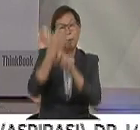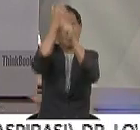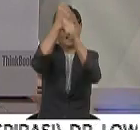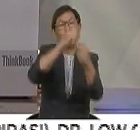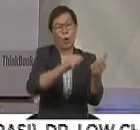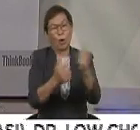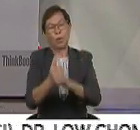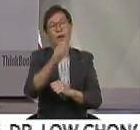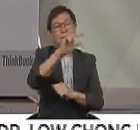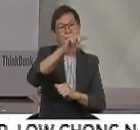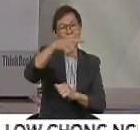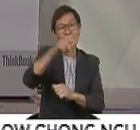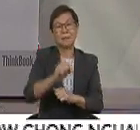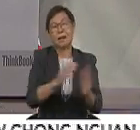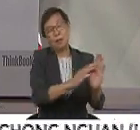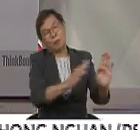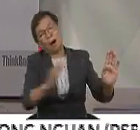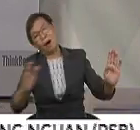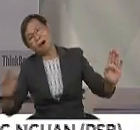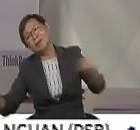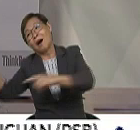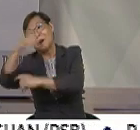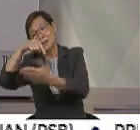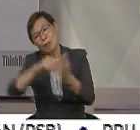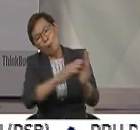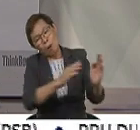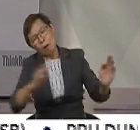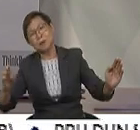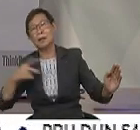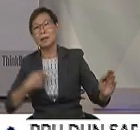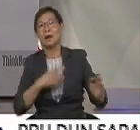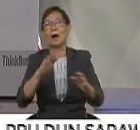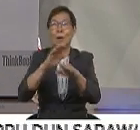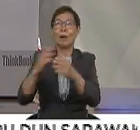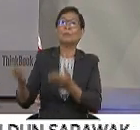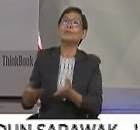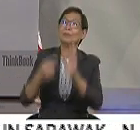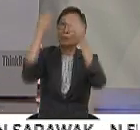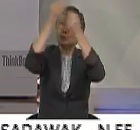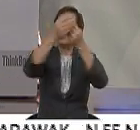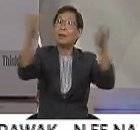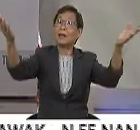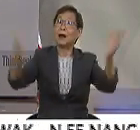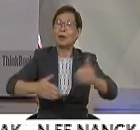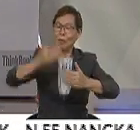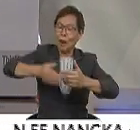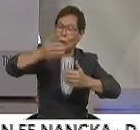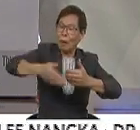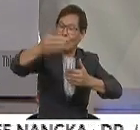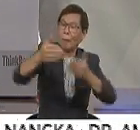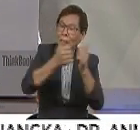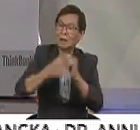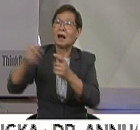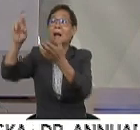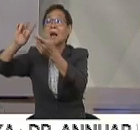pagi ini dan sepanjang hari ini kita akan bawakan secara peringkat perkembangan dari masa ke semasa bersama